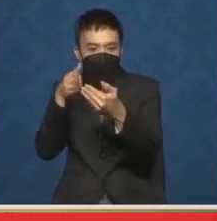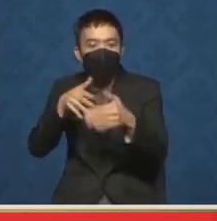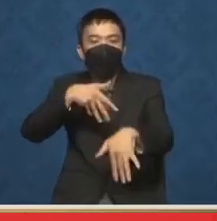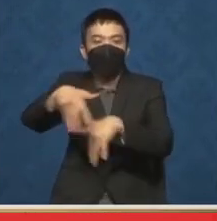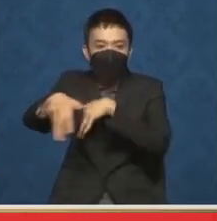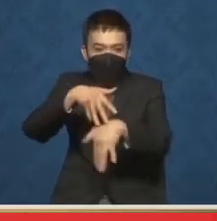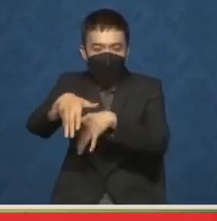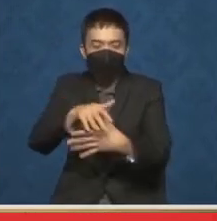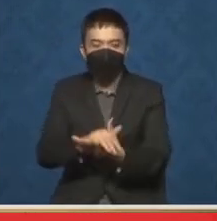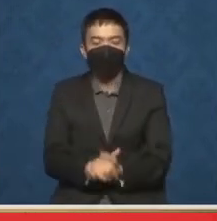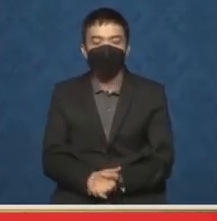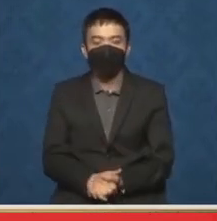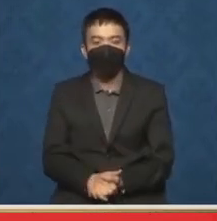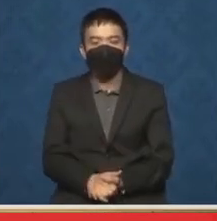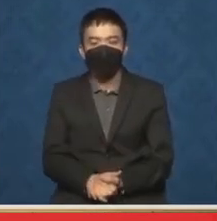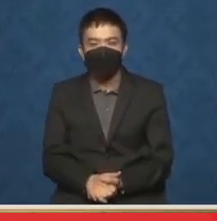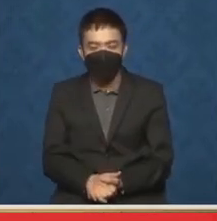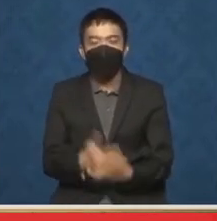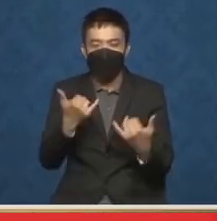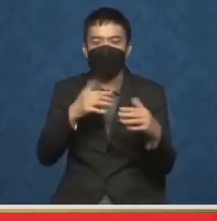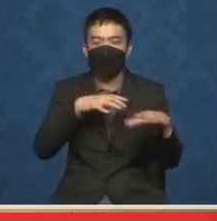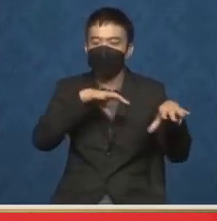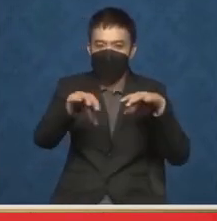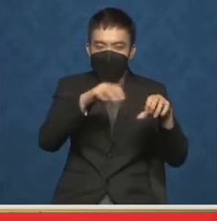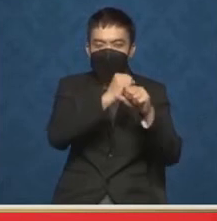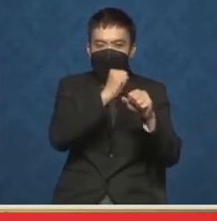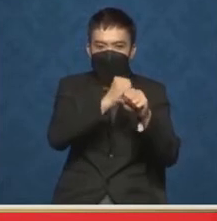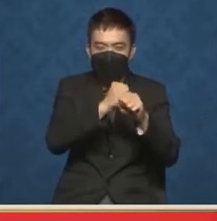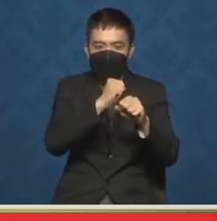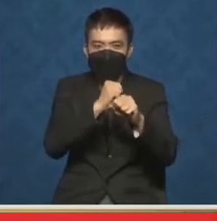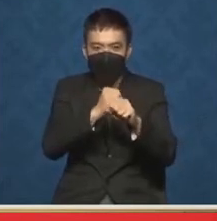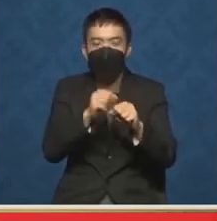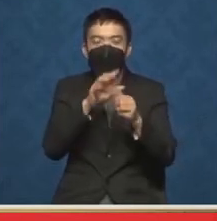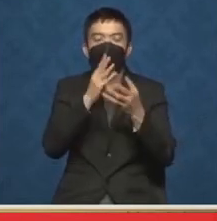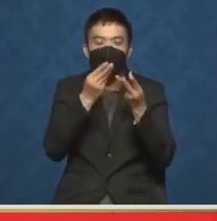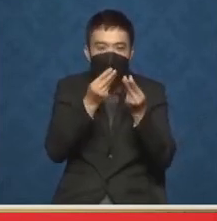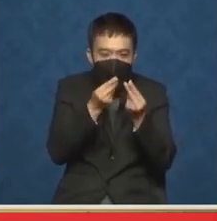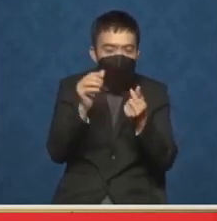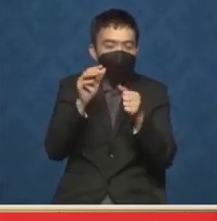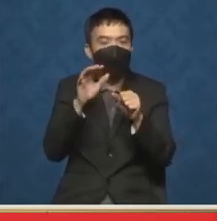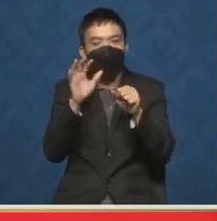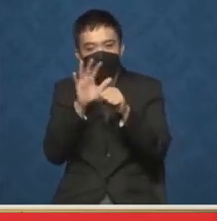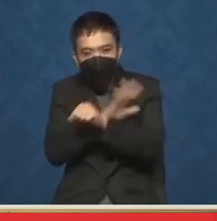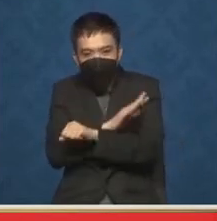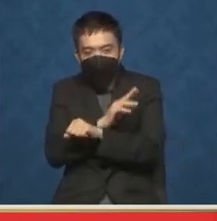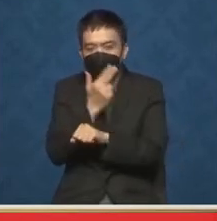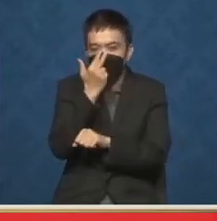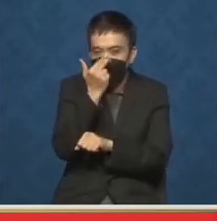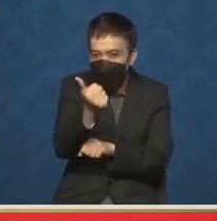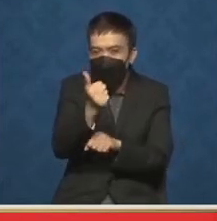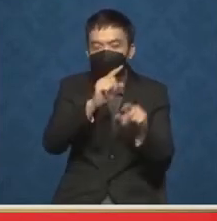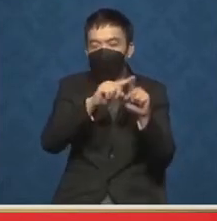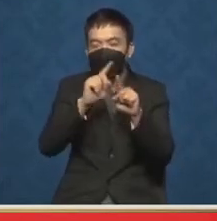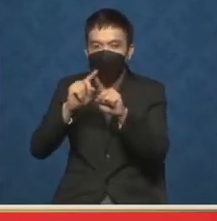เพรฉน อัี้กเป็นเรื่องหนึที่ได้ดำเนินการไปด้ความรบครอบ สุขขมและไม่ได้ต้การ